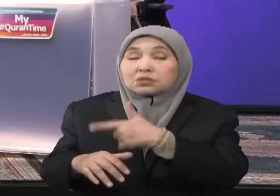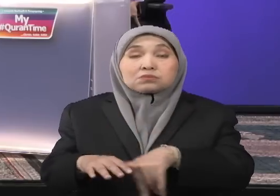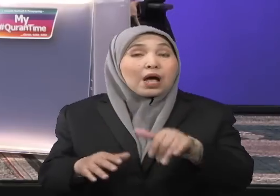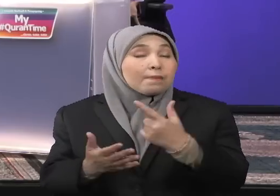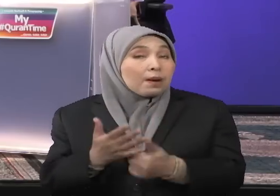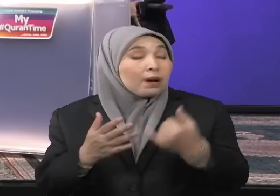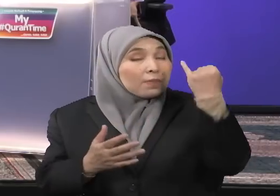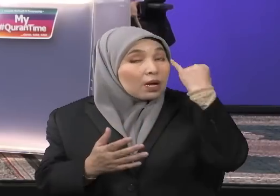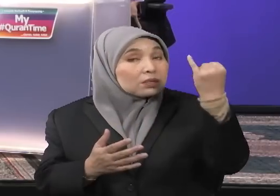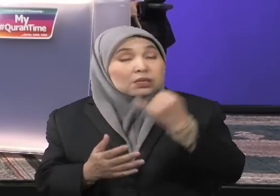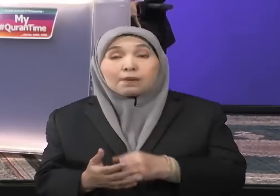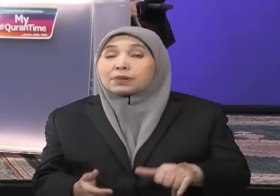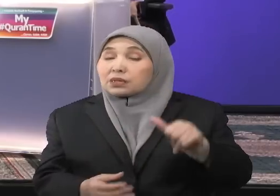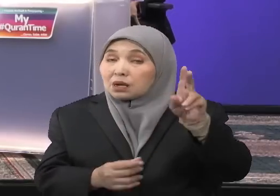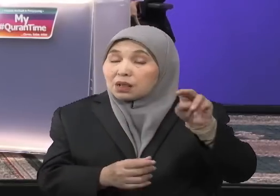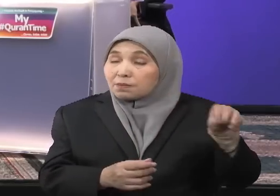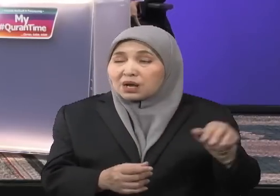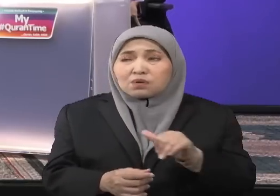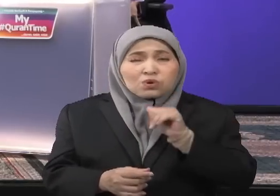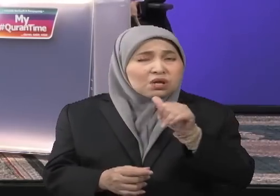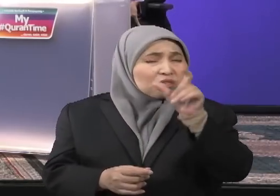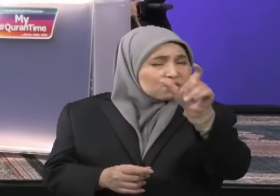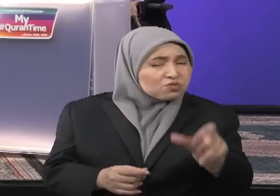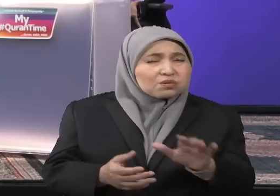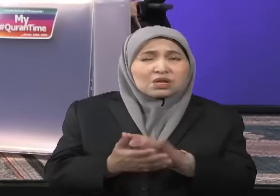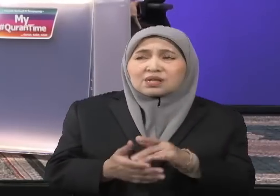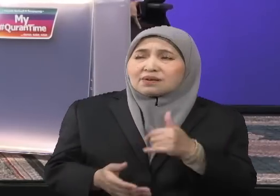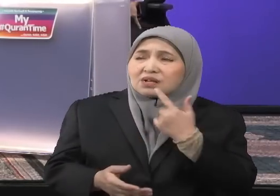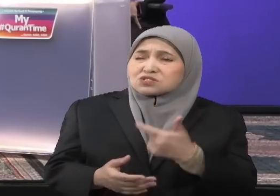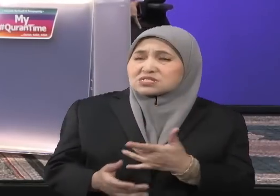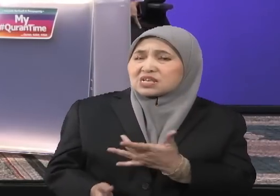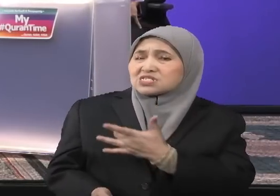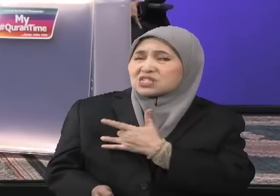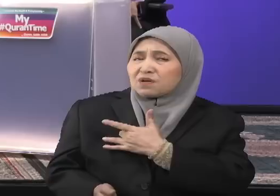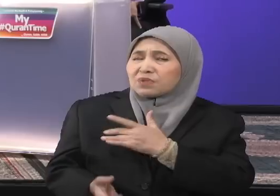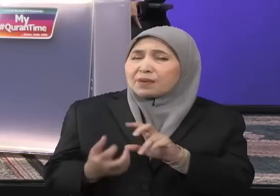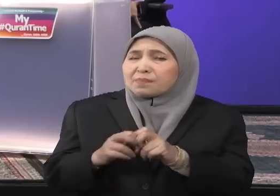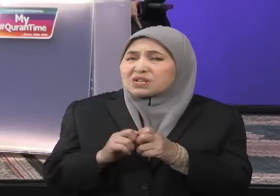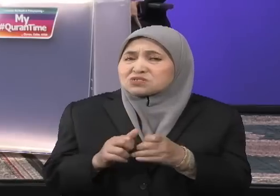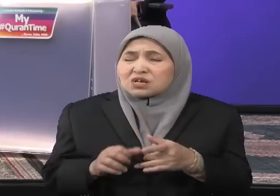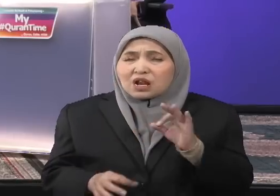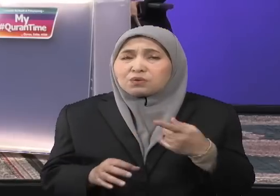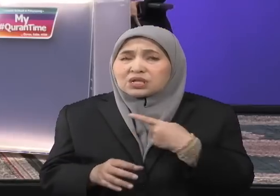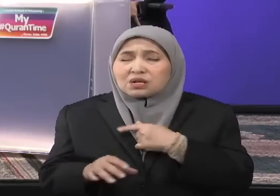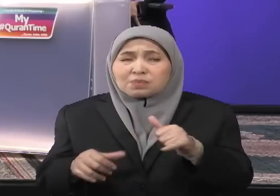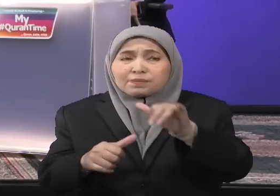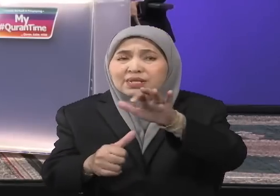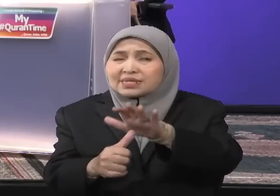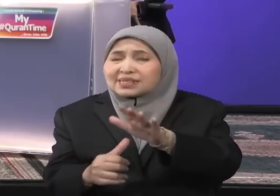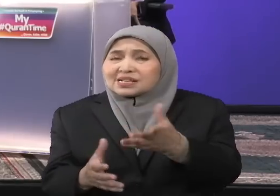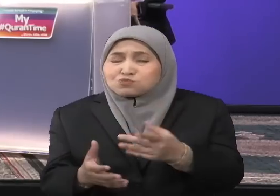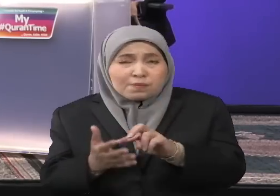pendapat-pendapat ulama tersebut cuma kadang-kadang usaha orang karena dia agak sensitif dalam masalah ini dimana kalau kita berlaku kritis